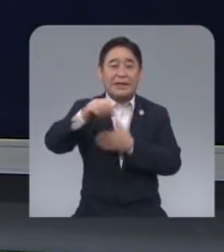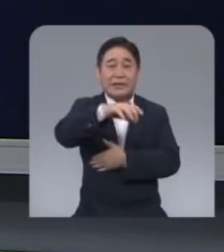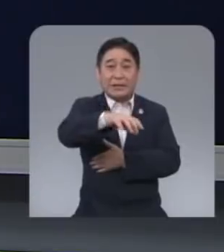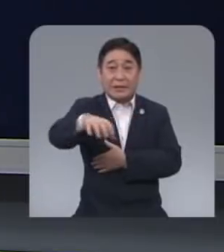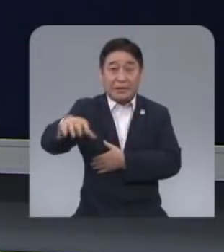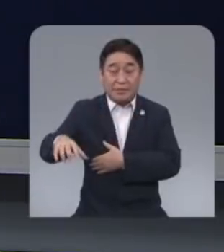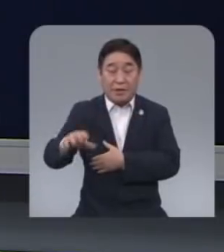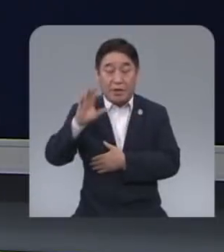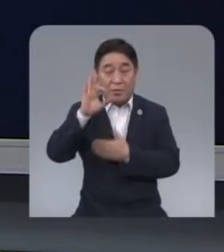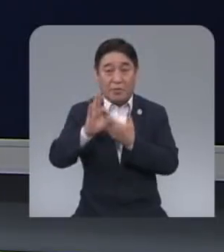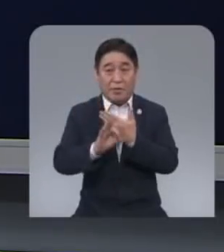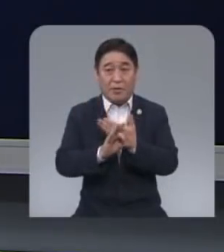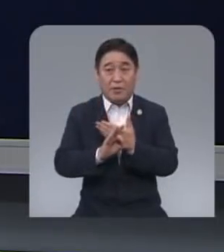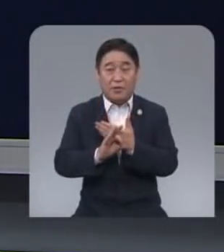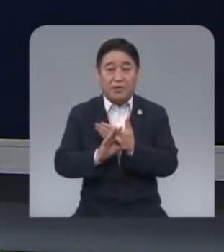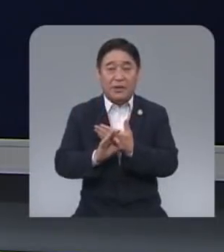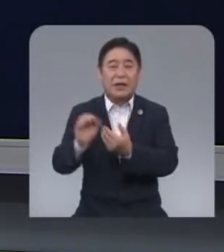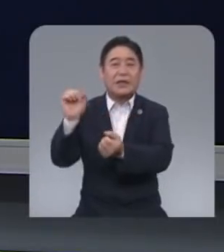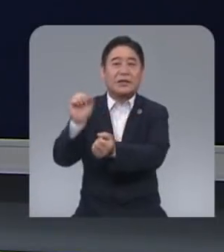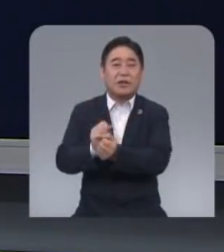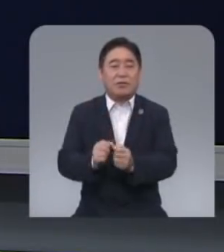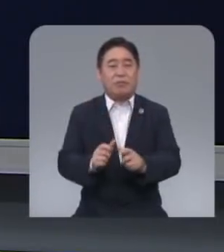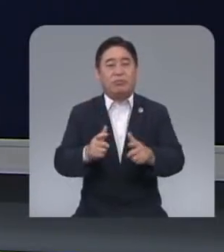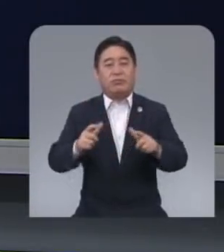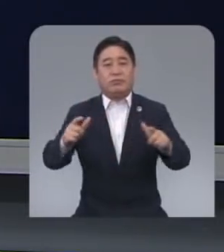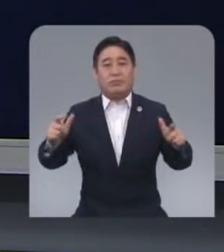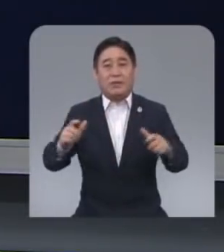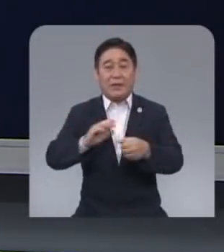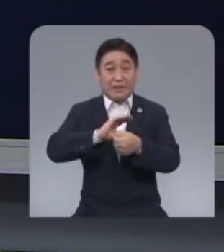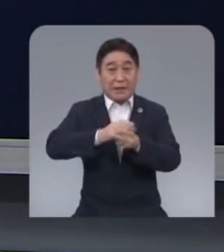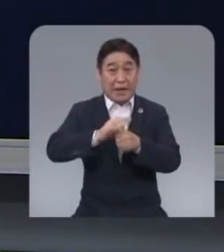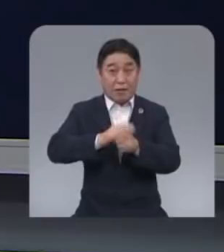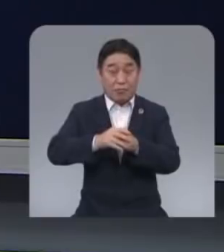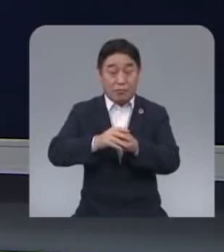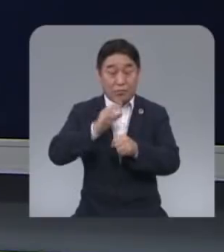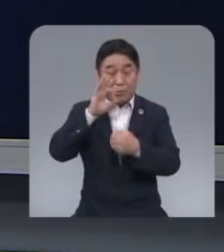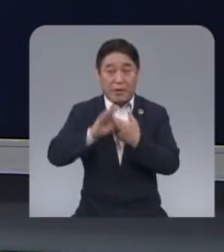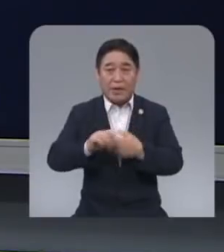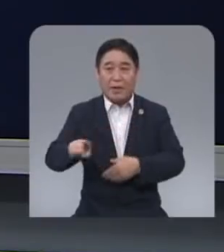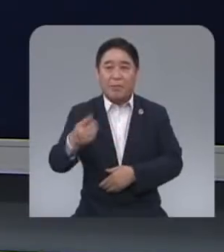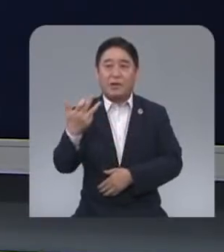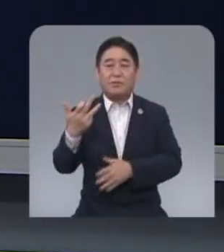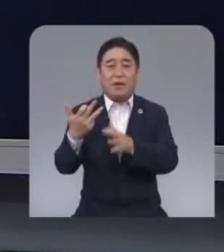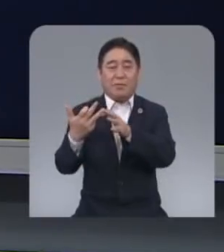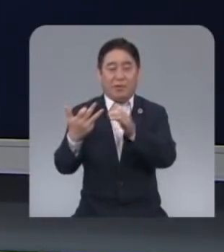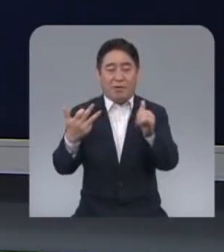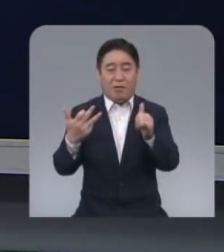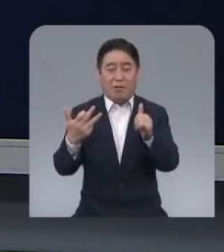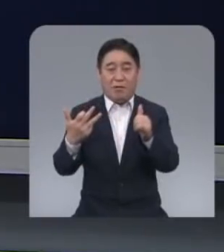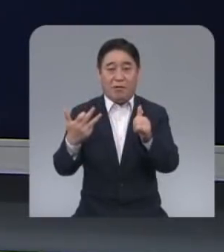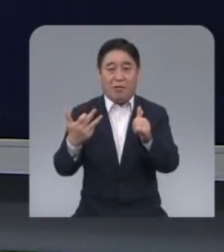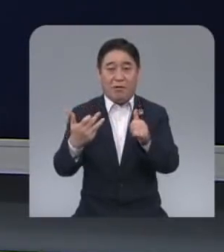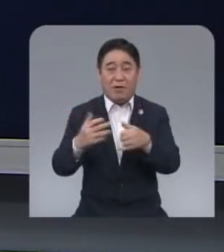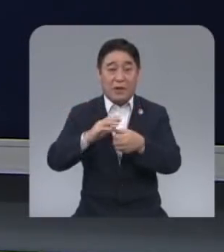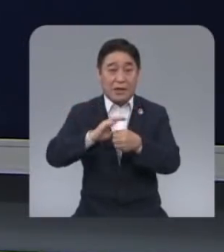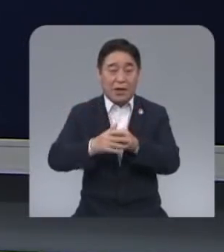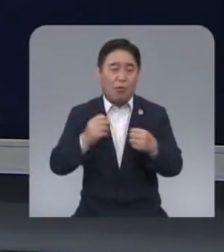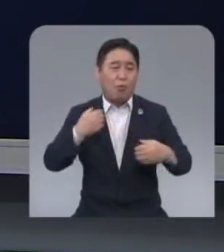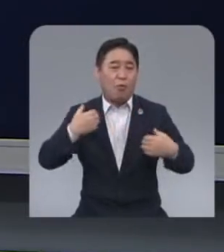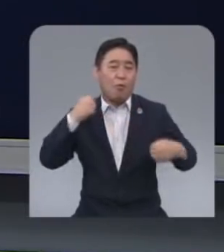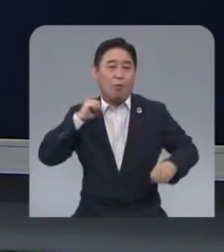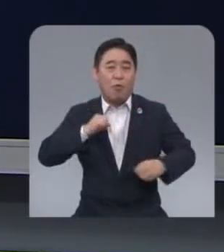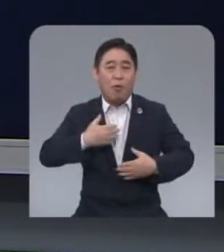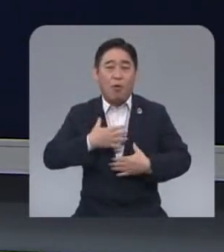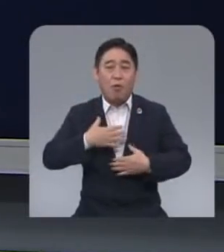한번 살펴보도록 하겠습니다. 역시 확진자가 늘고 있는데요. 대구를 보시면 118명 기록했습니다. 대구 서구의 한 목욕탕,